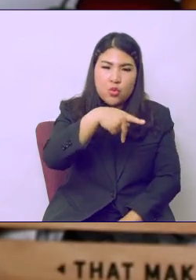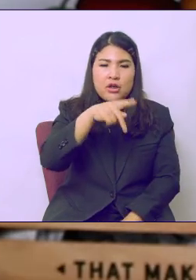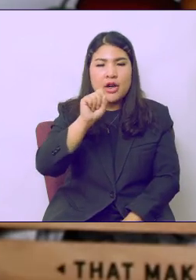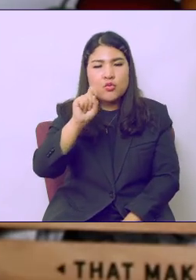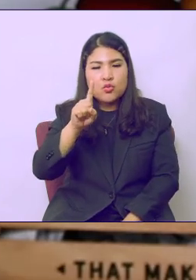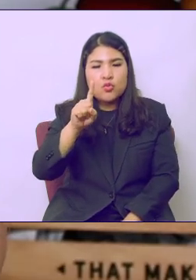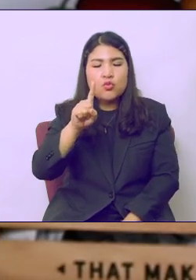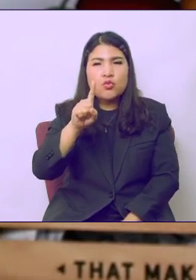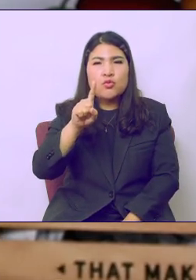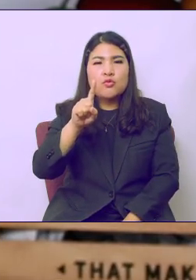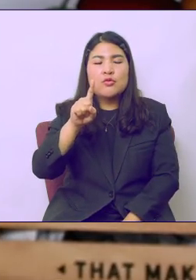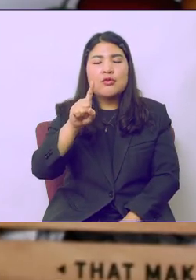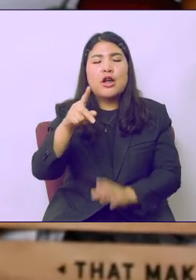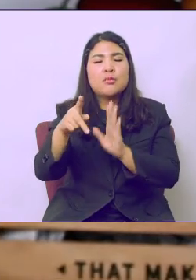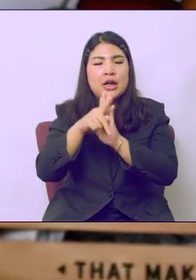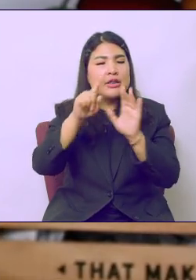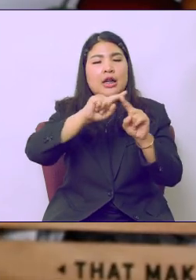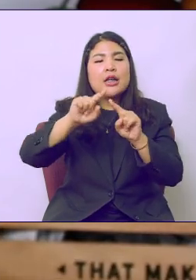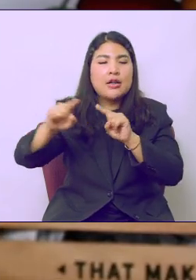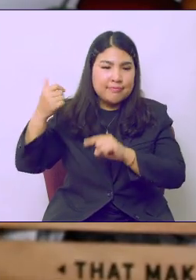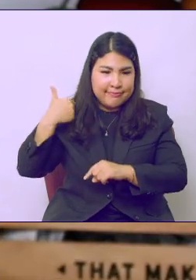เงี้ยนะครับดาวพฤหัสบอย่าเงี้ย